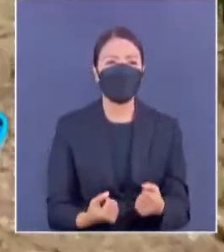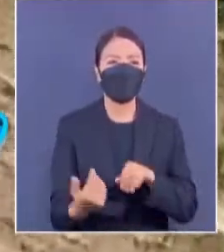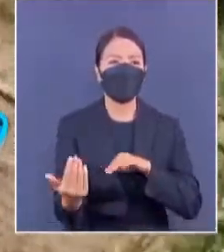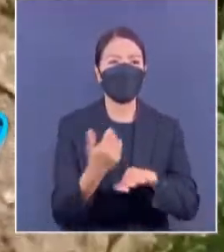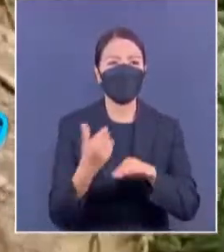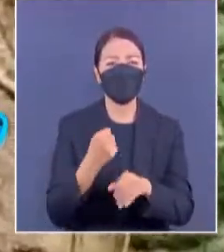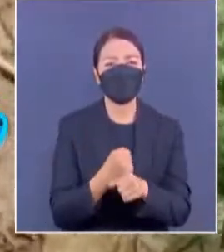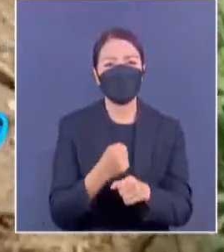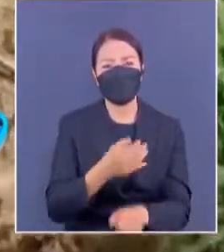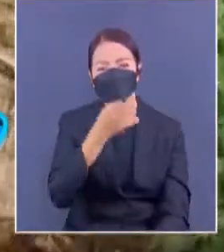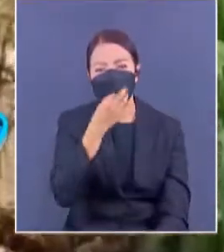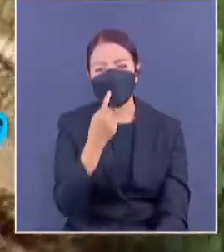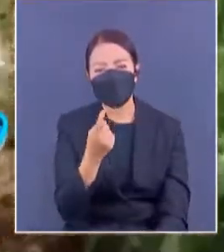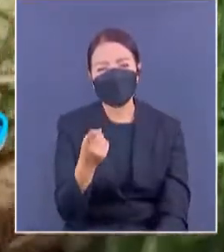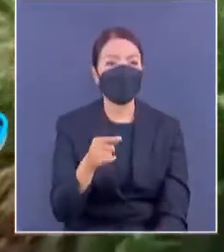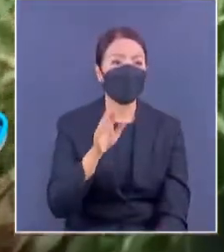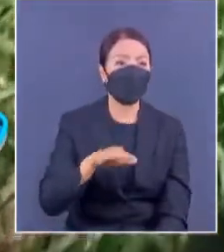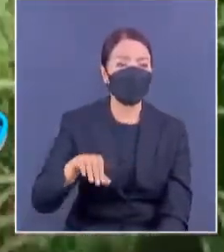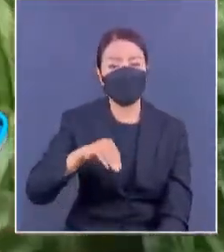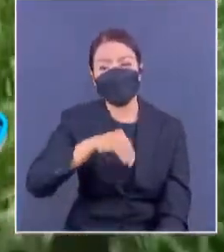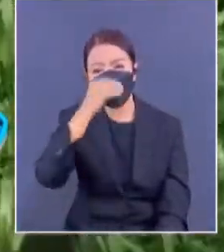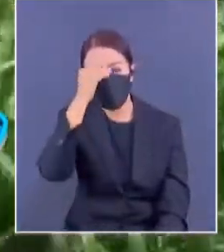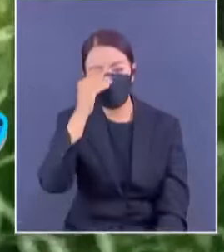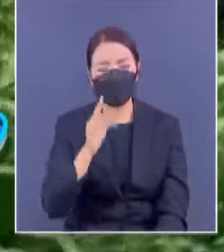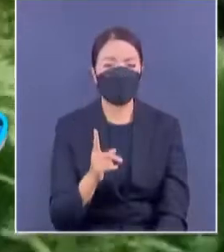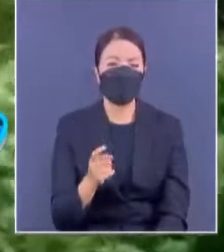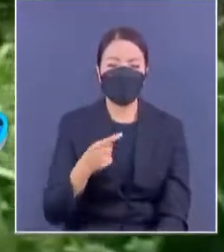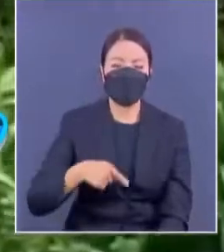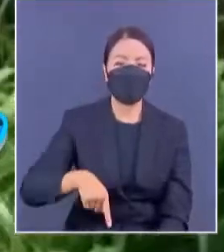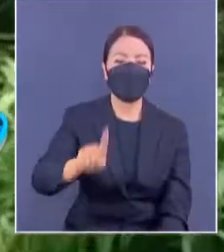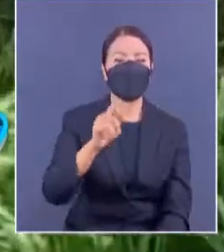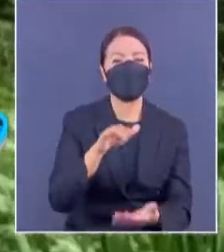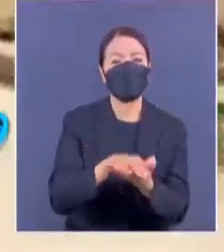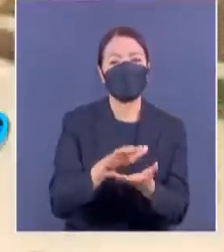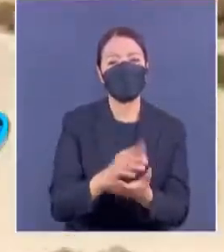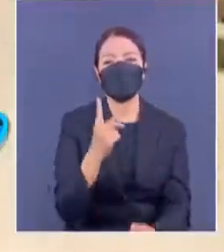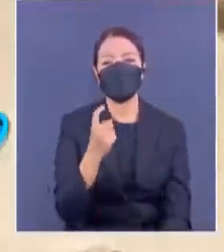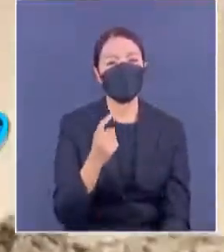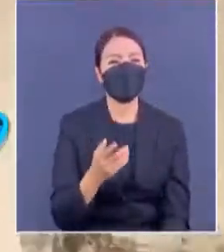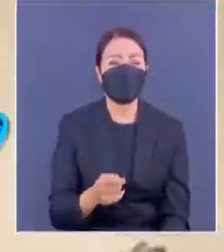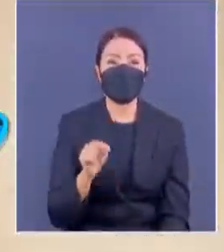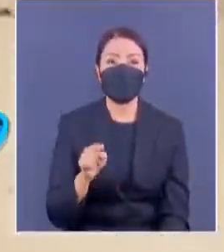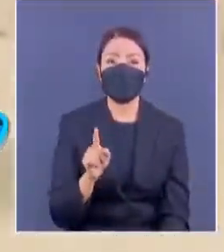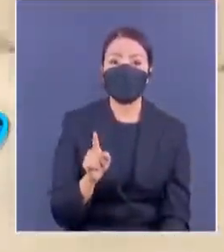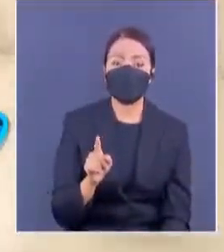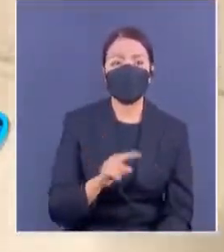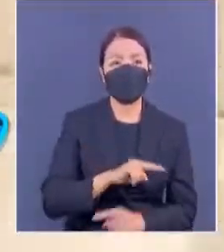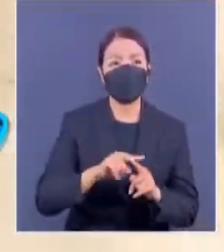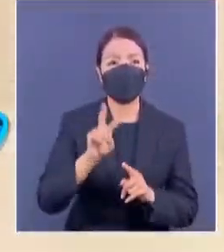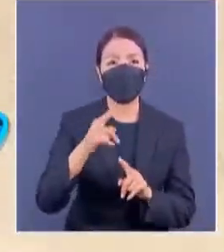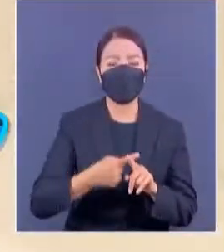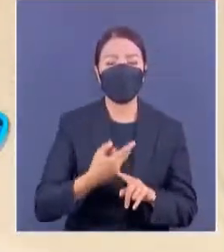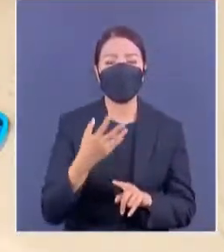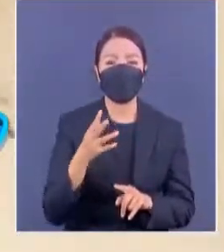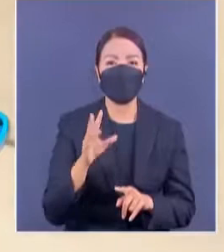ไปมาประกอบอาชีพได้รวมทั้งเด็กๆนักเรียนไม่สามารถเดินทางไปโรงเรียนได้ค่ะเหตุการณ์ในครั้งนี้เกิดขึ้นวันที่2มิถุน